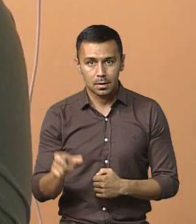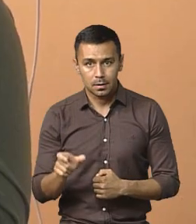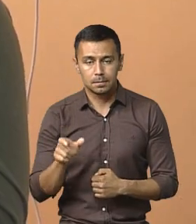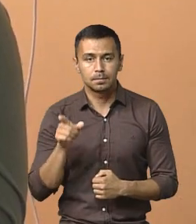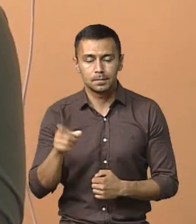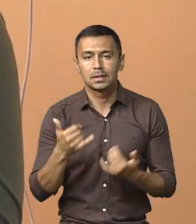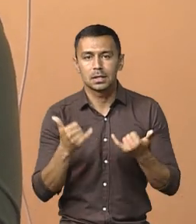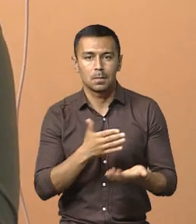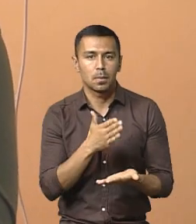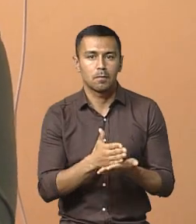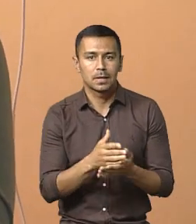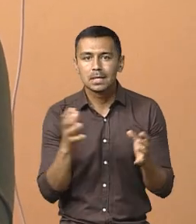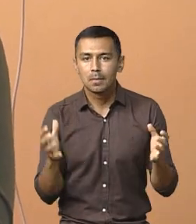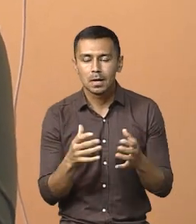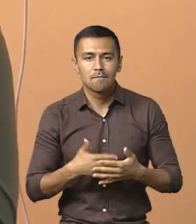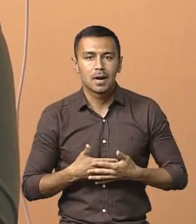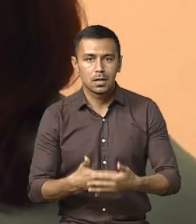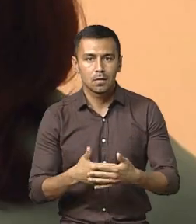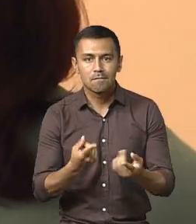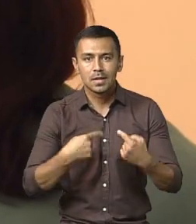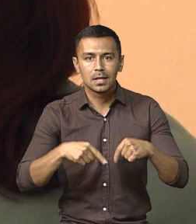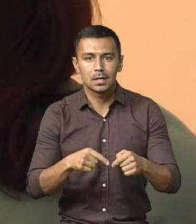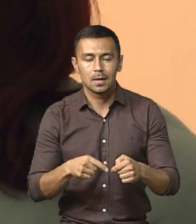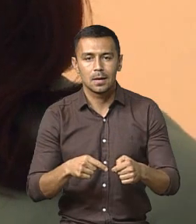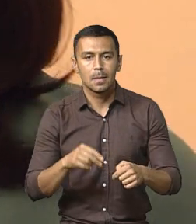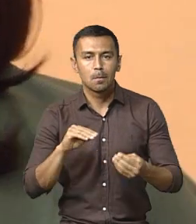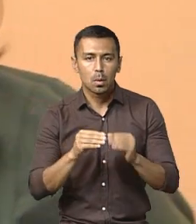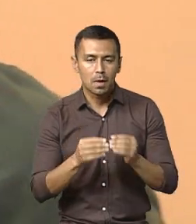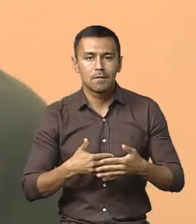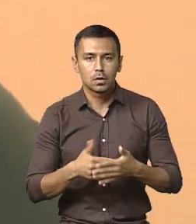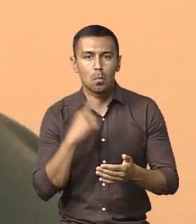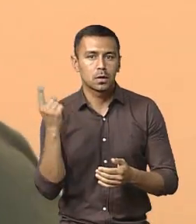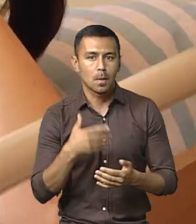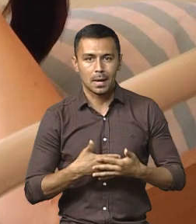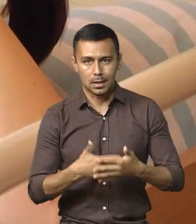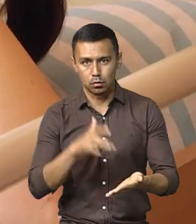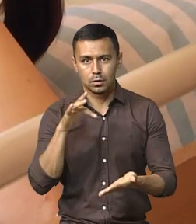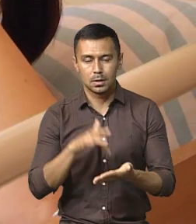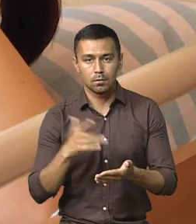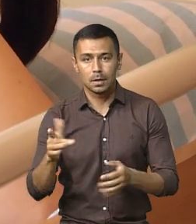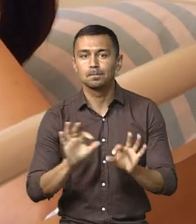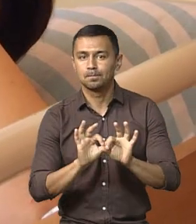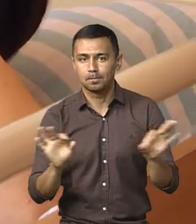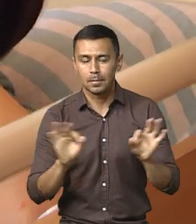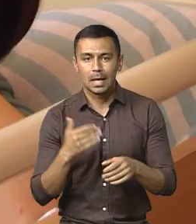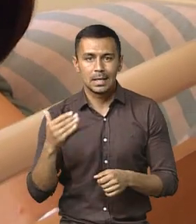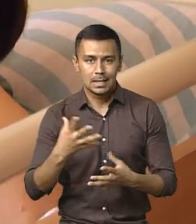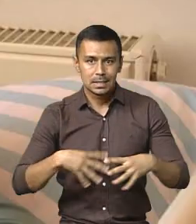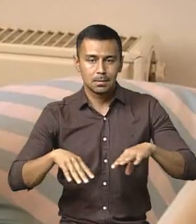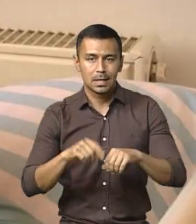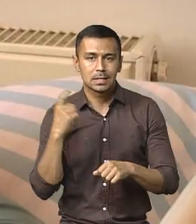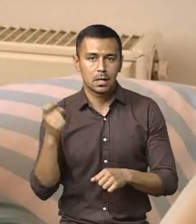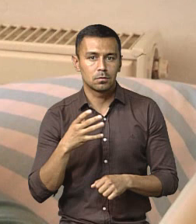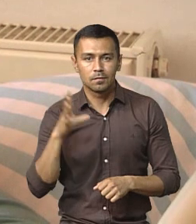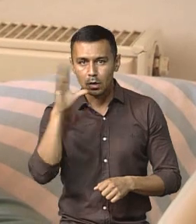Калішенко наразі перебуває на збереженні вагітності у відділенні патології вагітних обласного перинатального центру. Анна розповідає, її сім'ї з